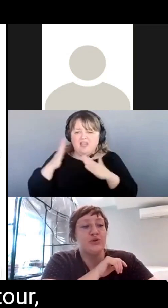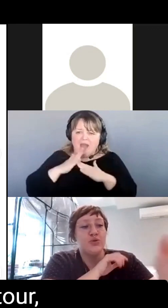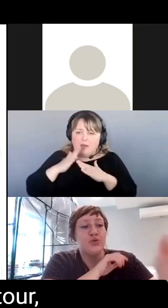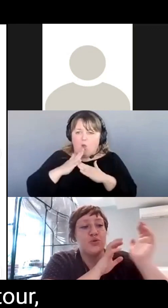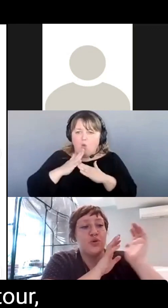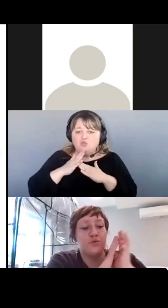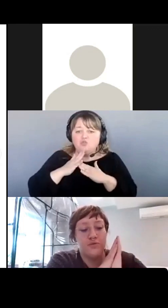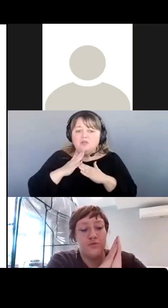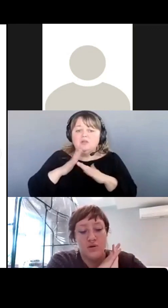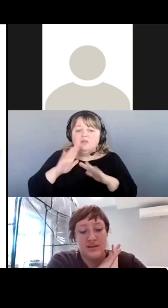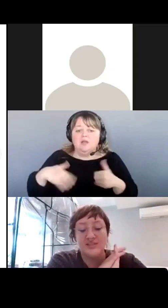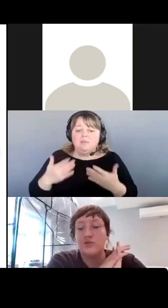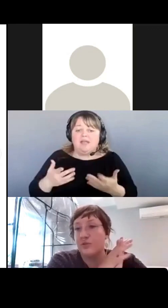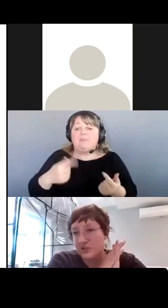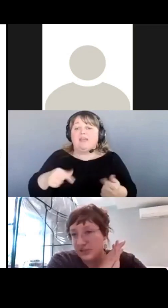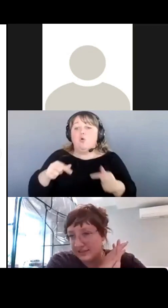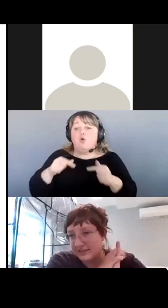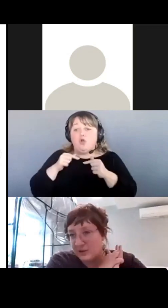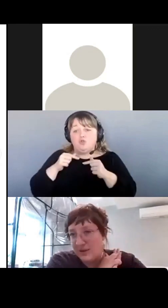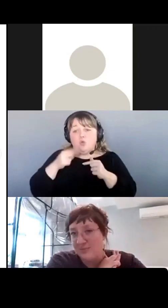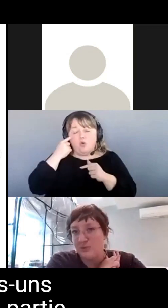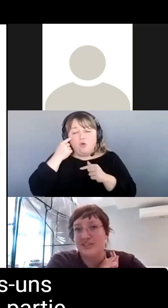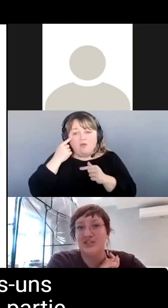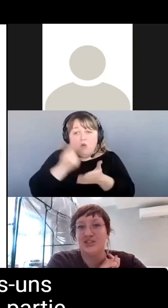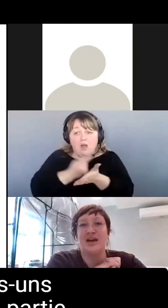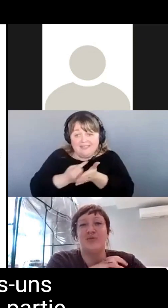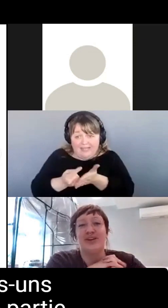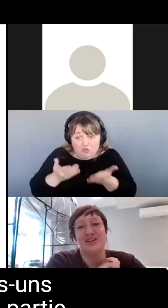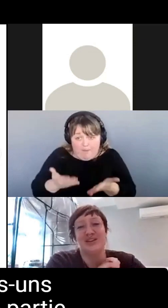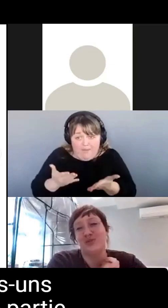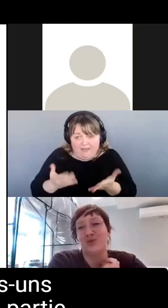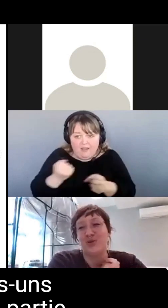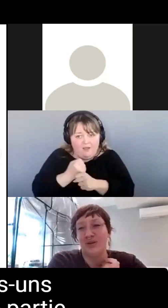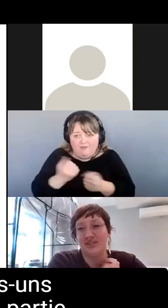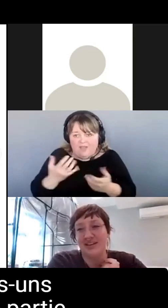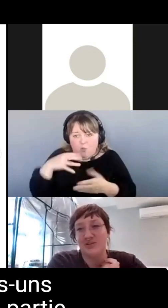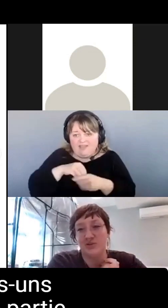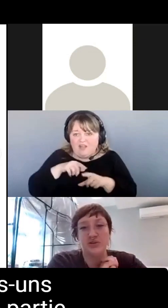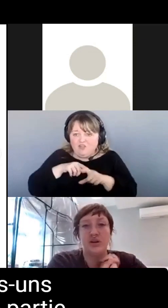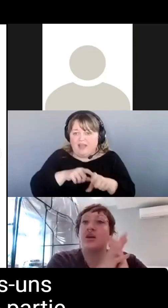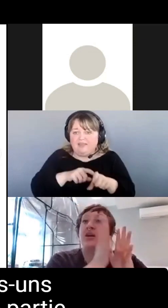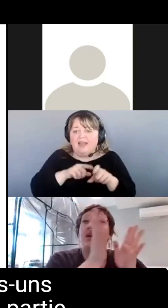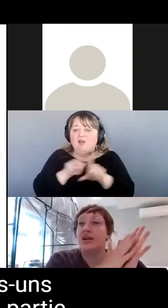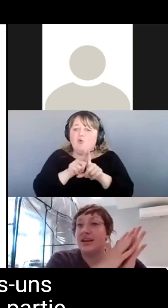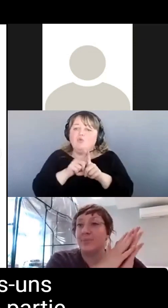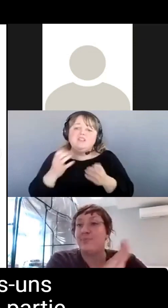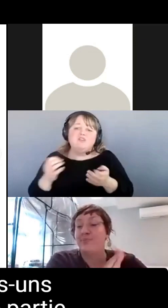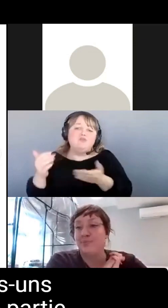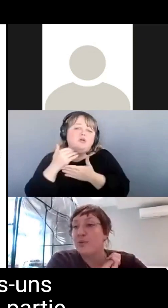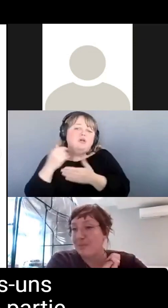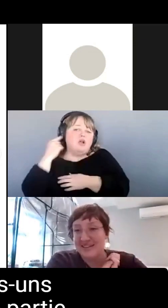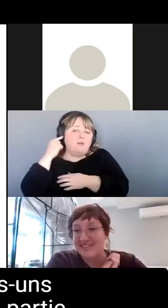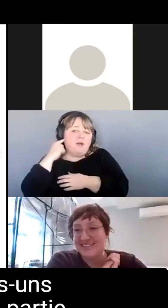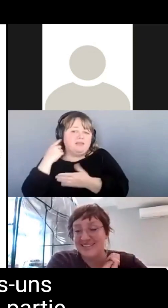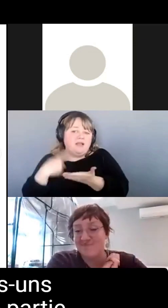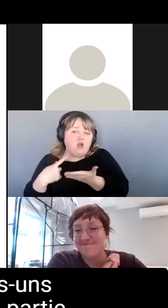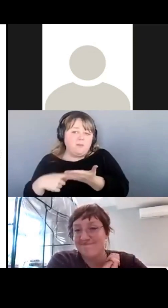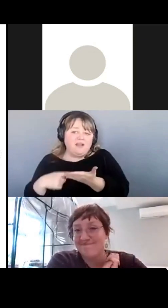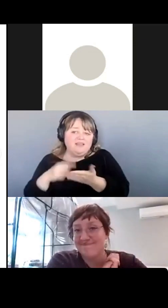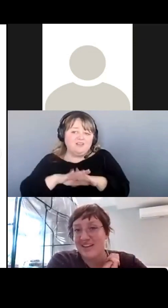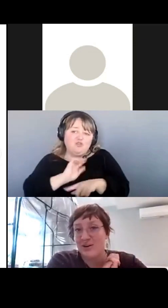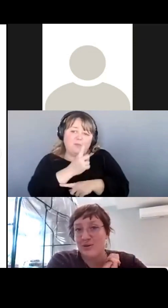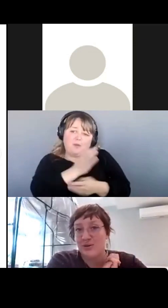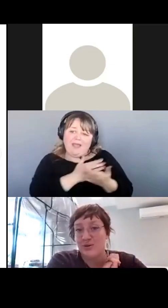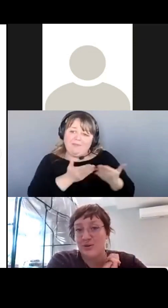et au retour, on va voir qu'est-ce qu'on fait au jardin cette semaine, mais aussi j'aimerais avoir quelques-uns de vos commentaires sur la première partie.